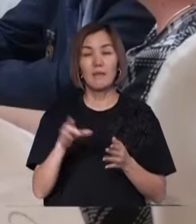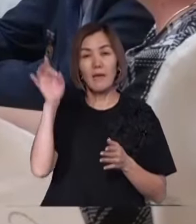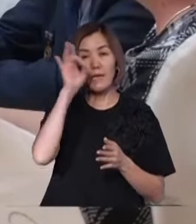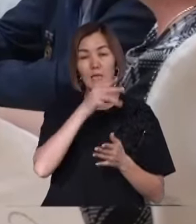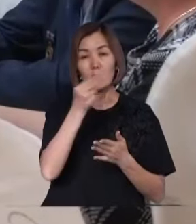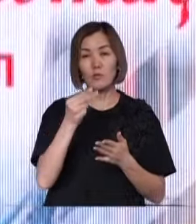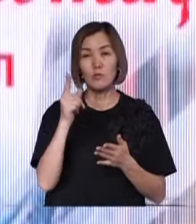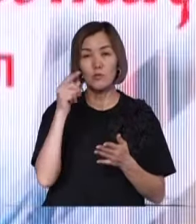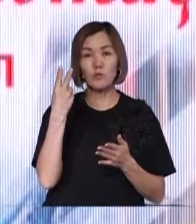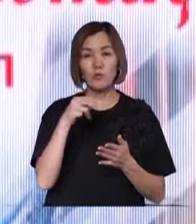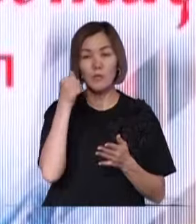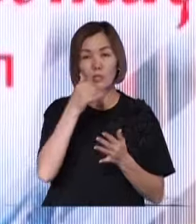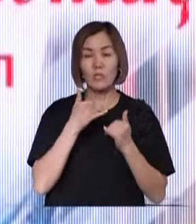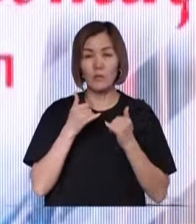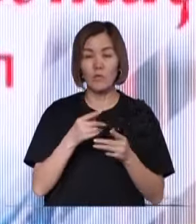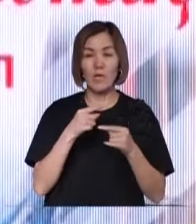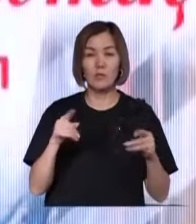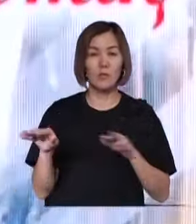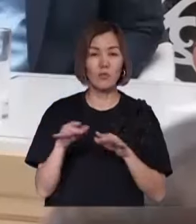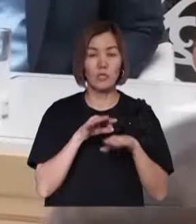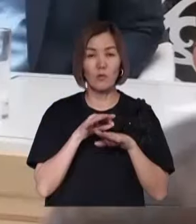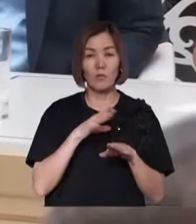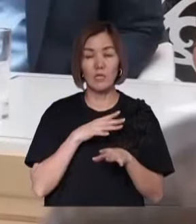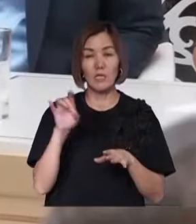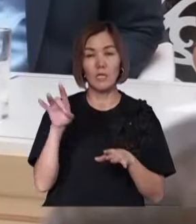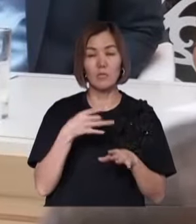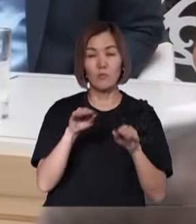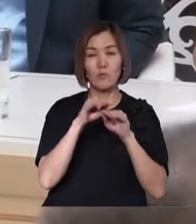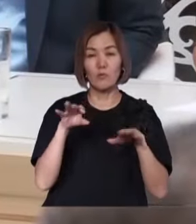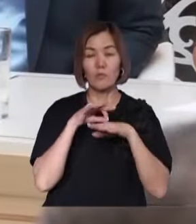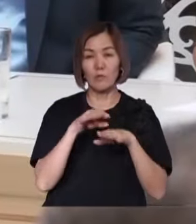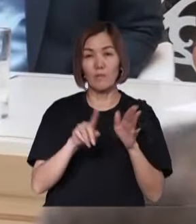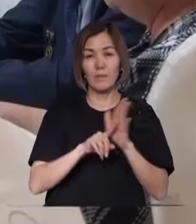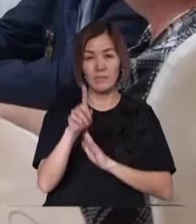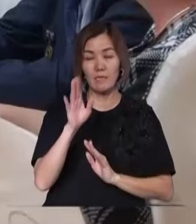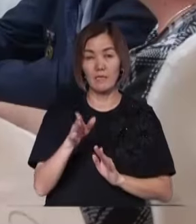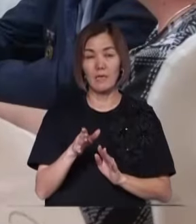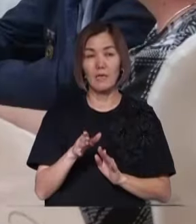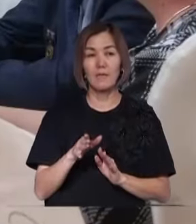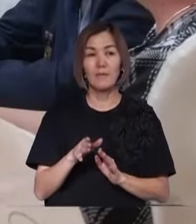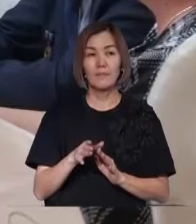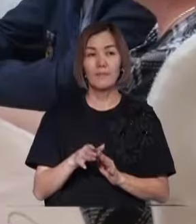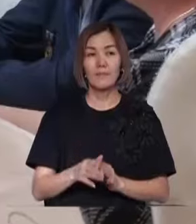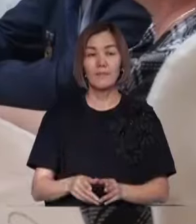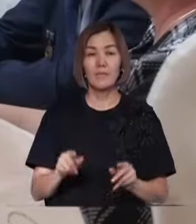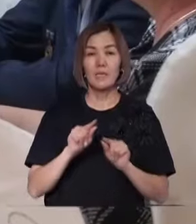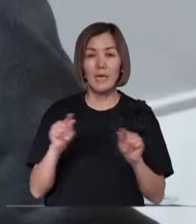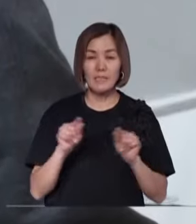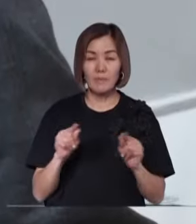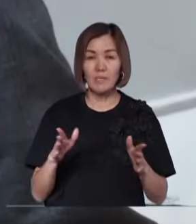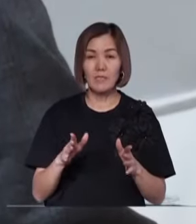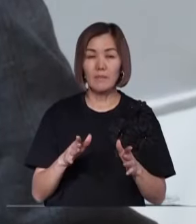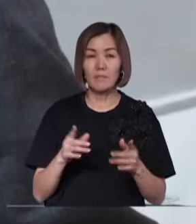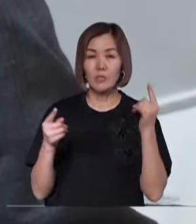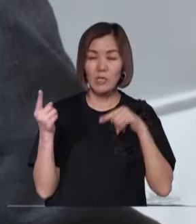суретшінің 120 жылдығына орай әр түрлі іс-шаралар республикалық деңгейде қолға алынып жатыр. Әруақ есімін әспеттеп, мол мұрасын